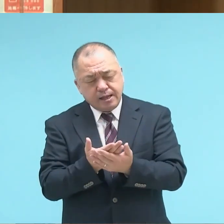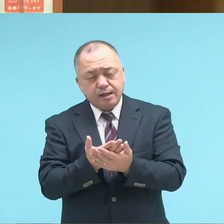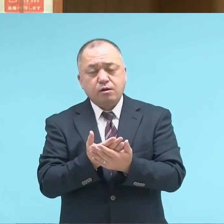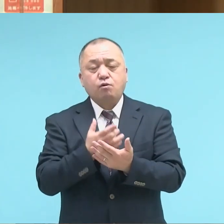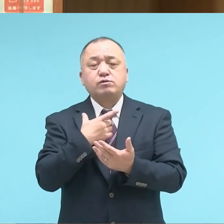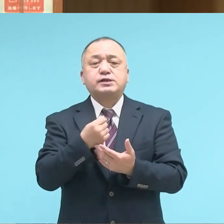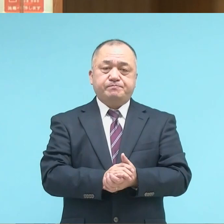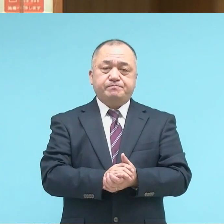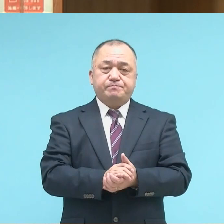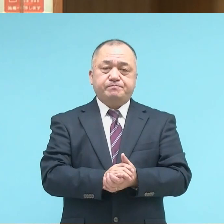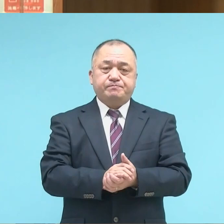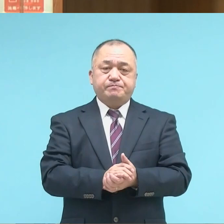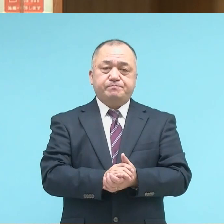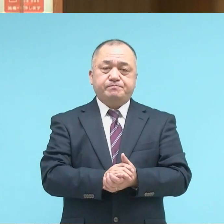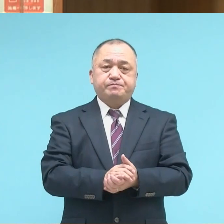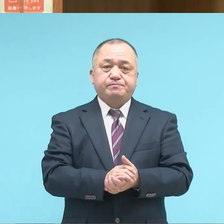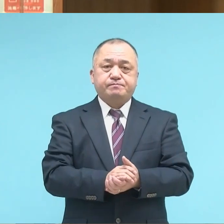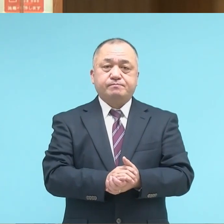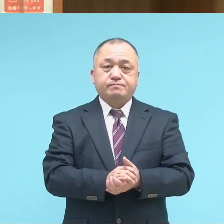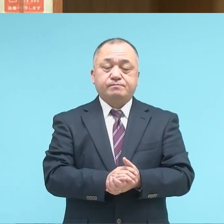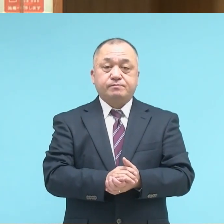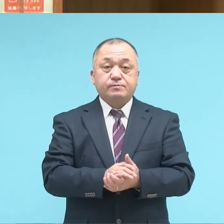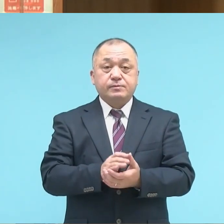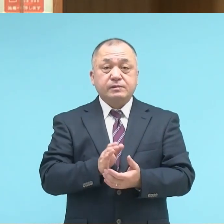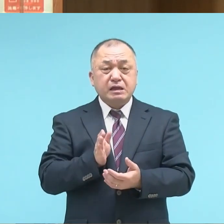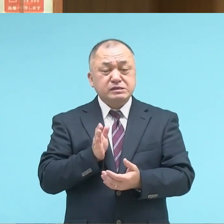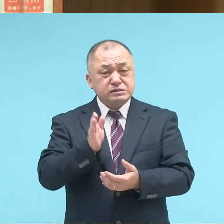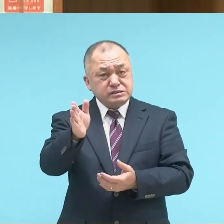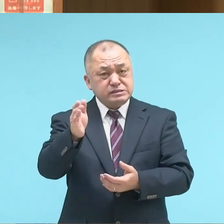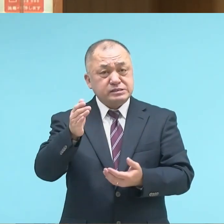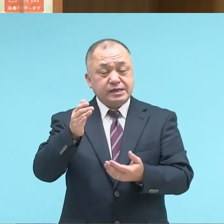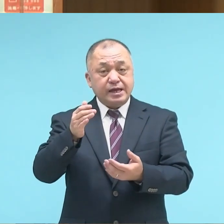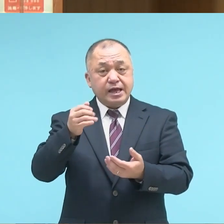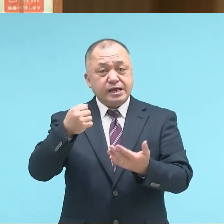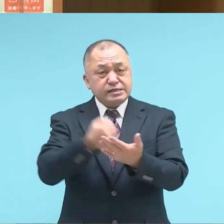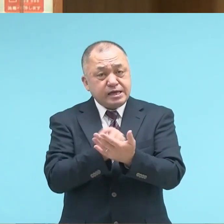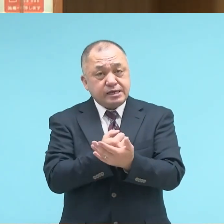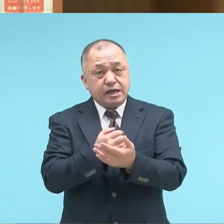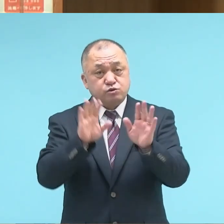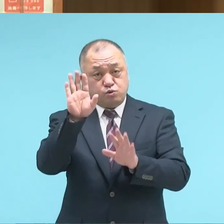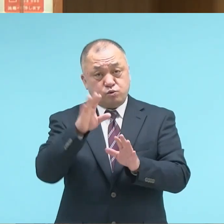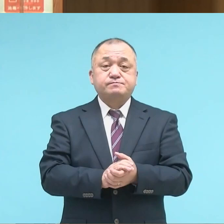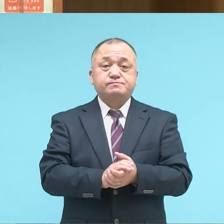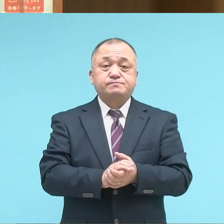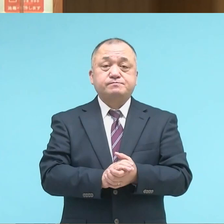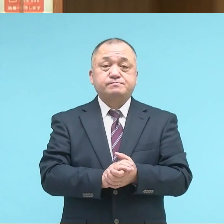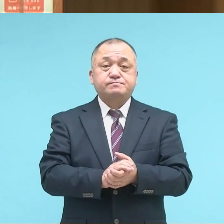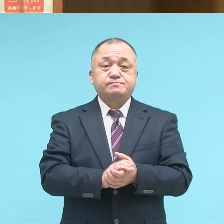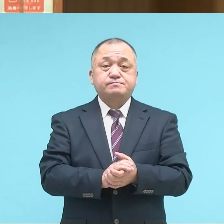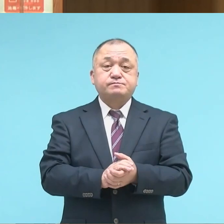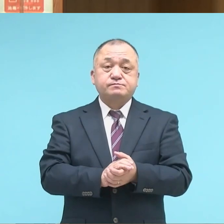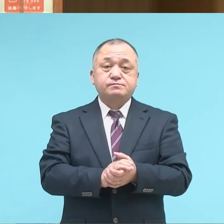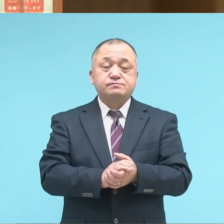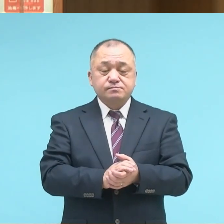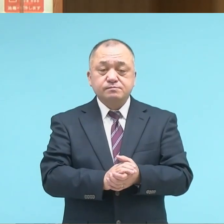ふうに思います。 そのストレートにこれは残念な状況だと思いますか、そういう事態で、 ま